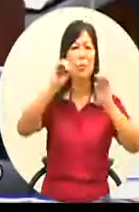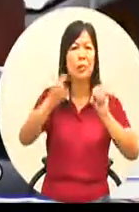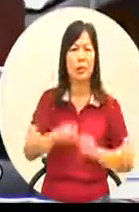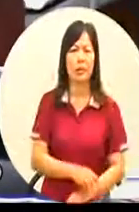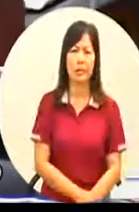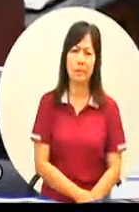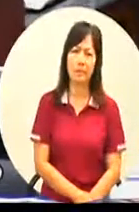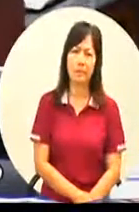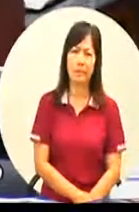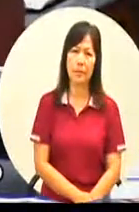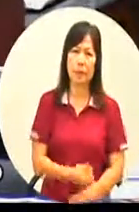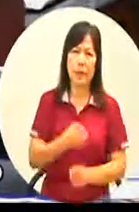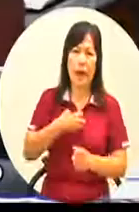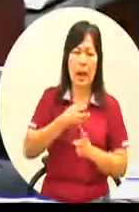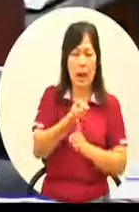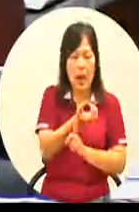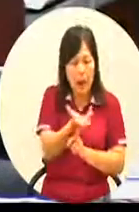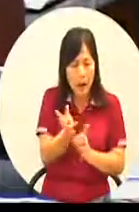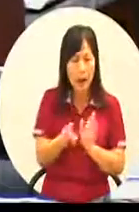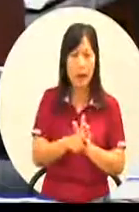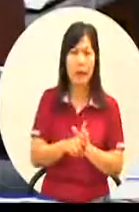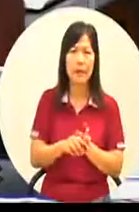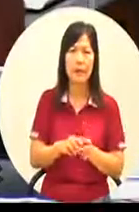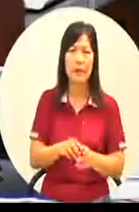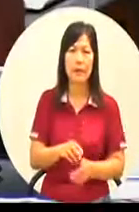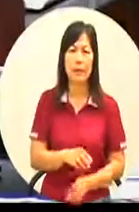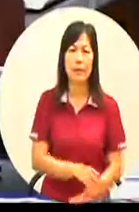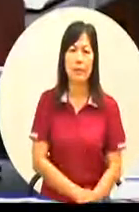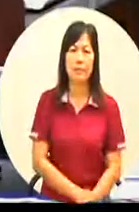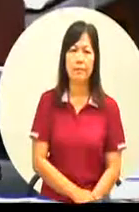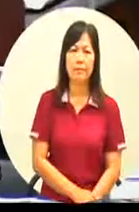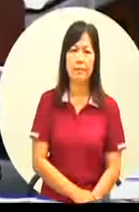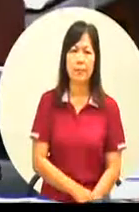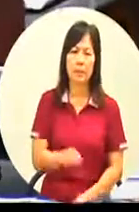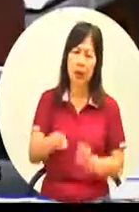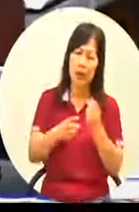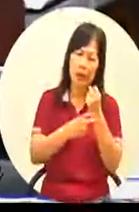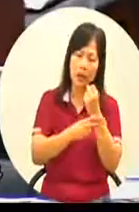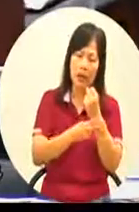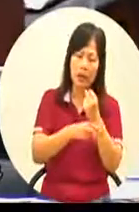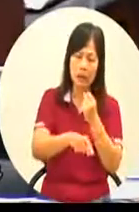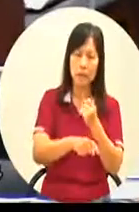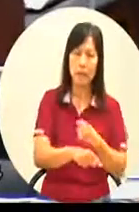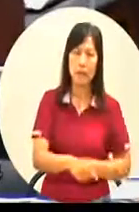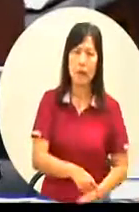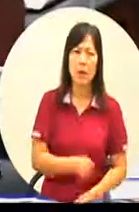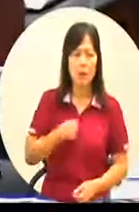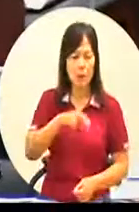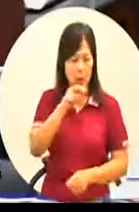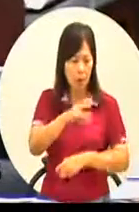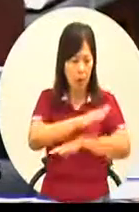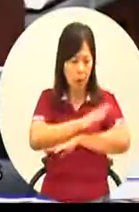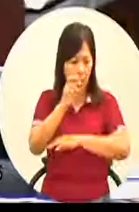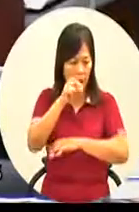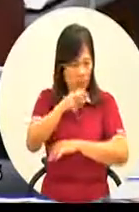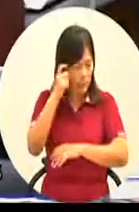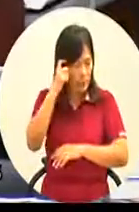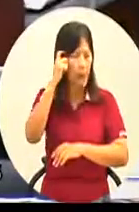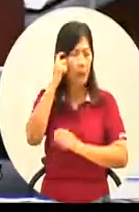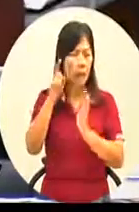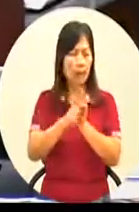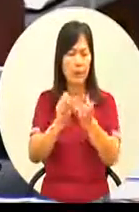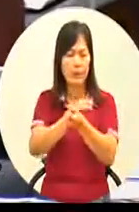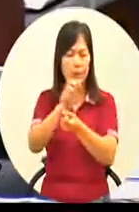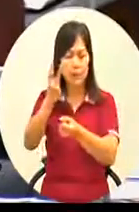您阿蓮親戚裡啊，親戚裡，我看這篇報紙吼，我就想起安三